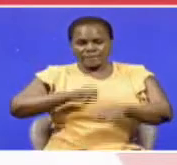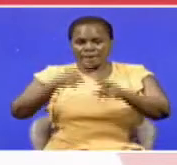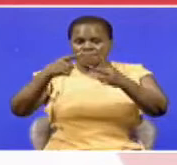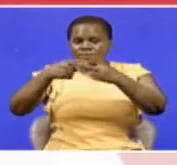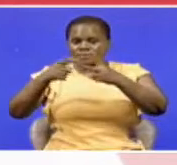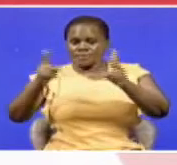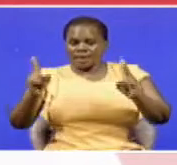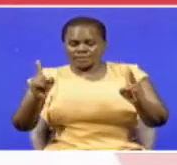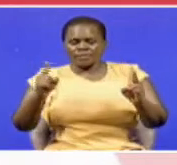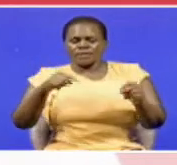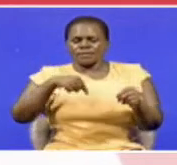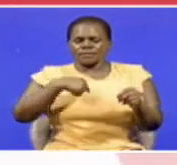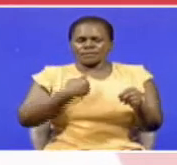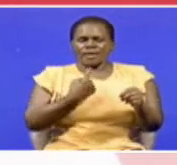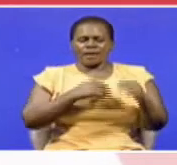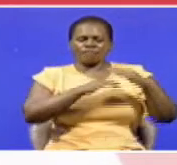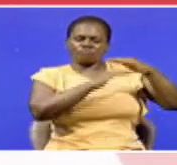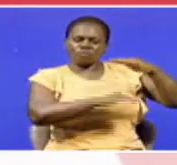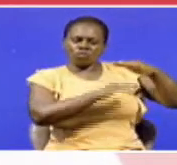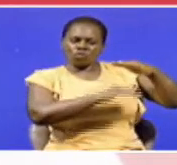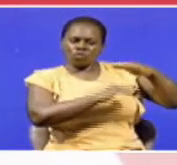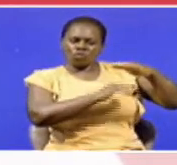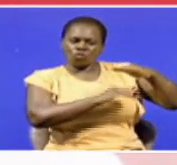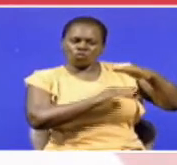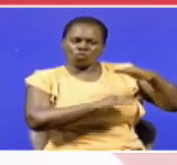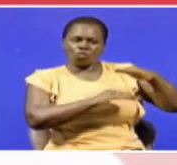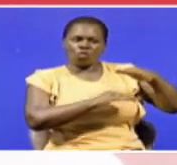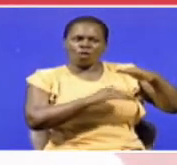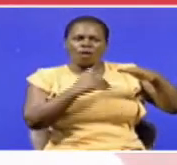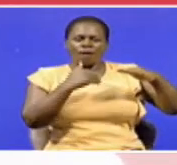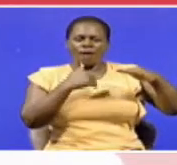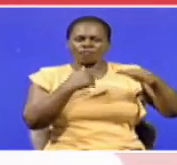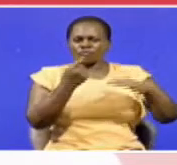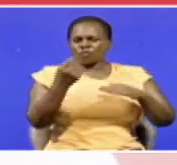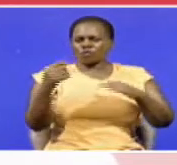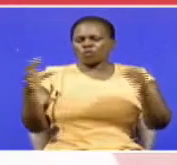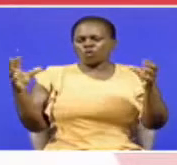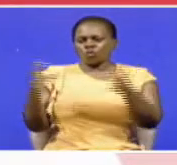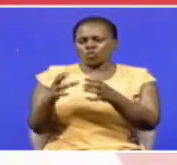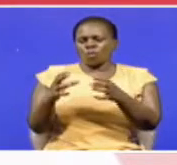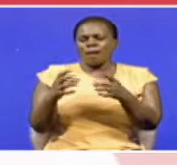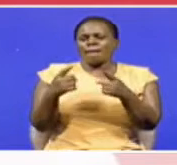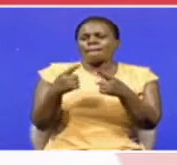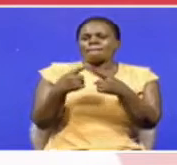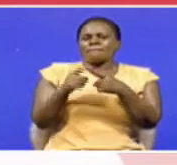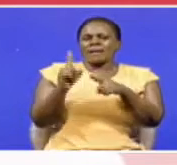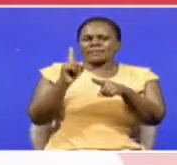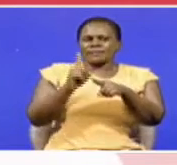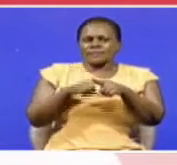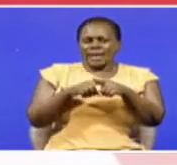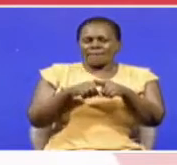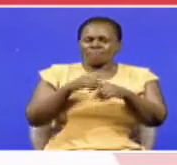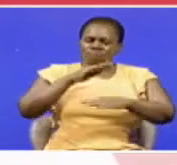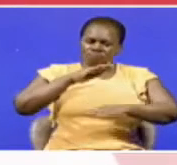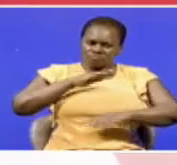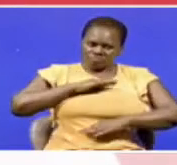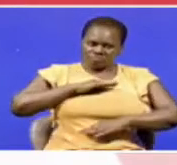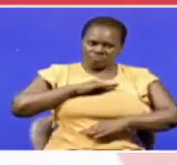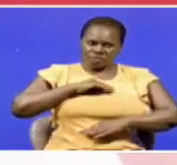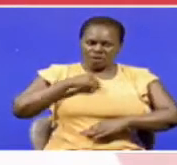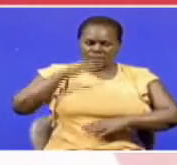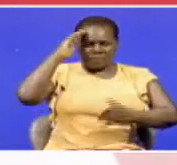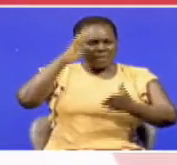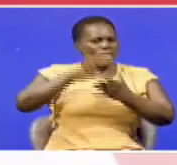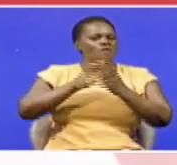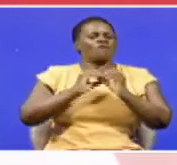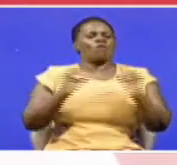kianza tulikuwa FC ilikuwa chini sana juu walikuwa na vijana wadogo sana walikuwa kutoka youth team, so tulidhirika sana juu ilikuwa unbelievable